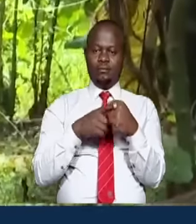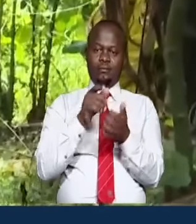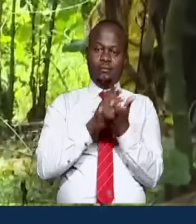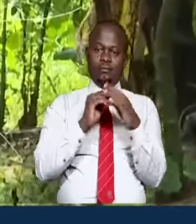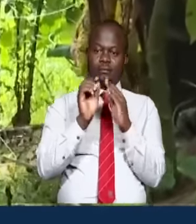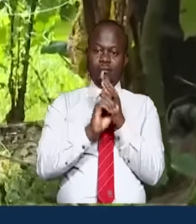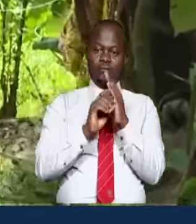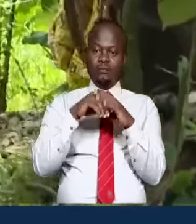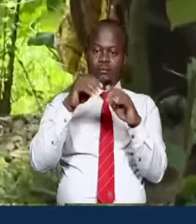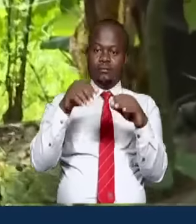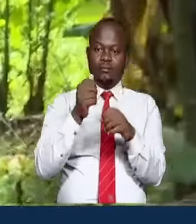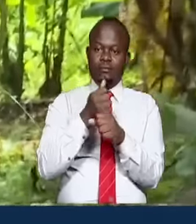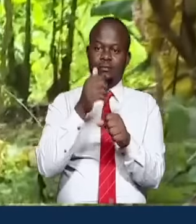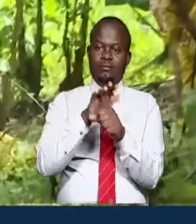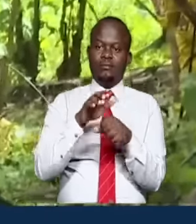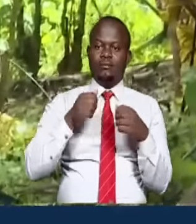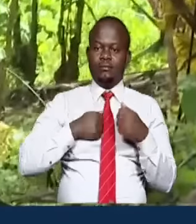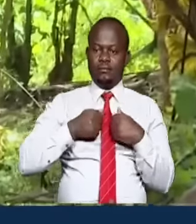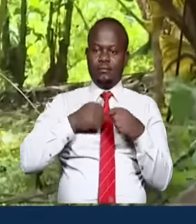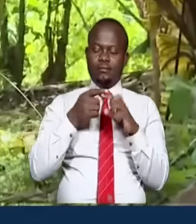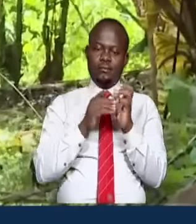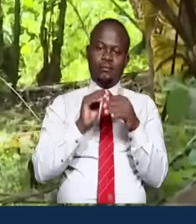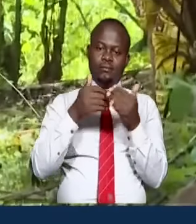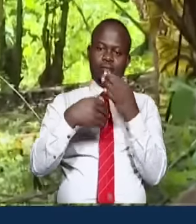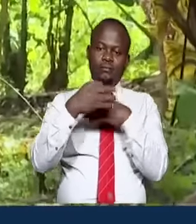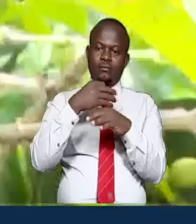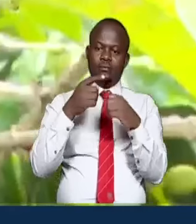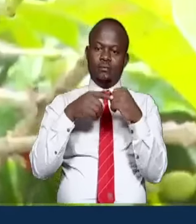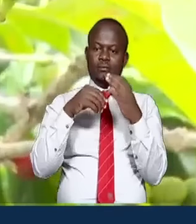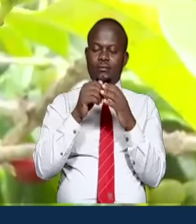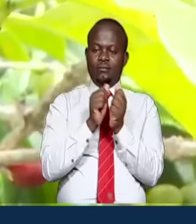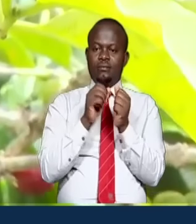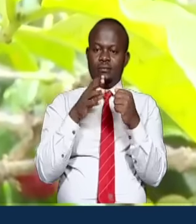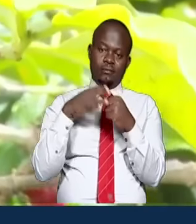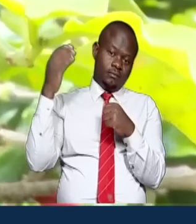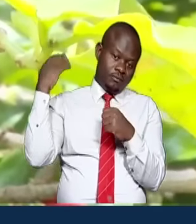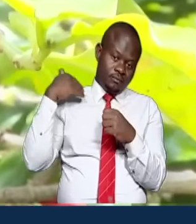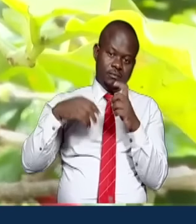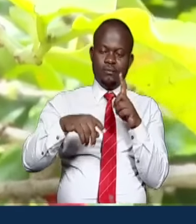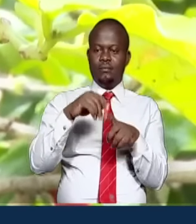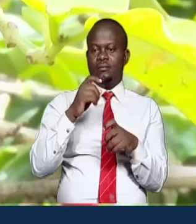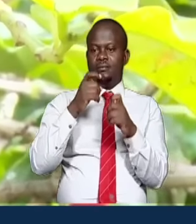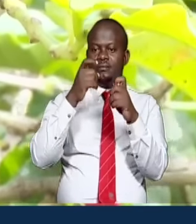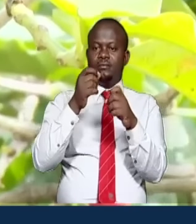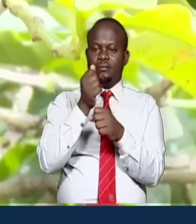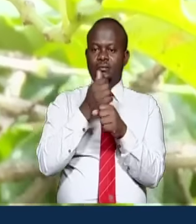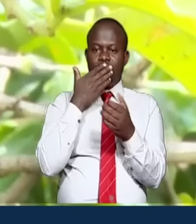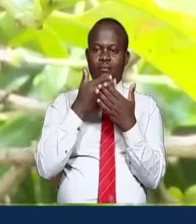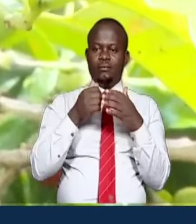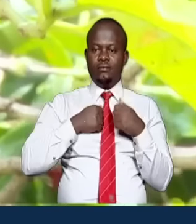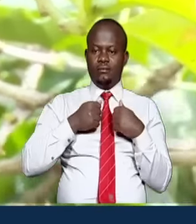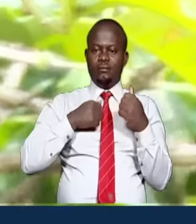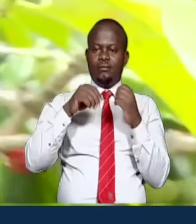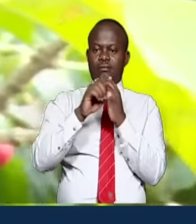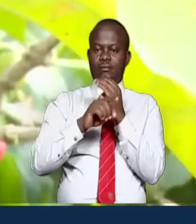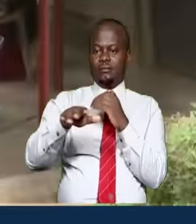turere duhingwamo ikawa cyane mu Rwanda. Ndetse inganda 6 muri 19 ziherutse kwegukana ibihembo bya kawa nziza mu Rwanda nizo muri